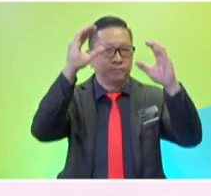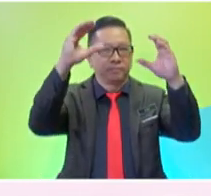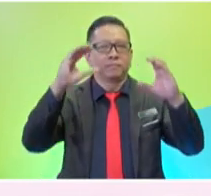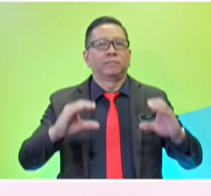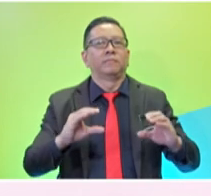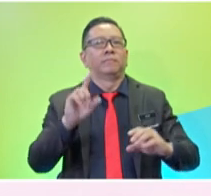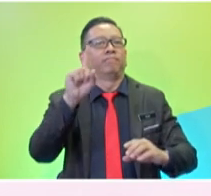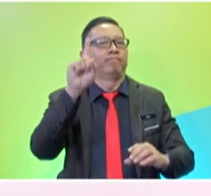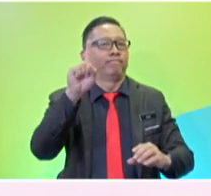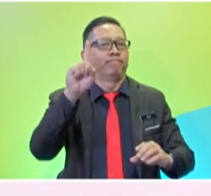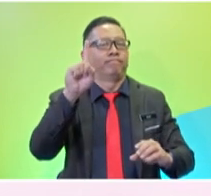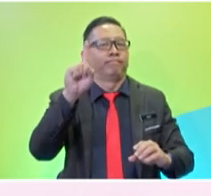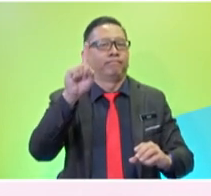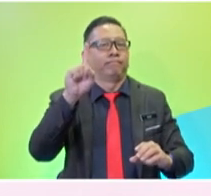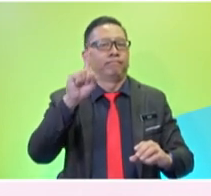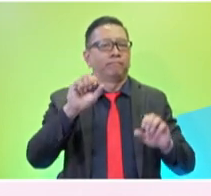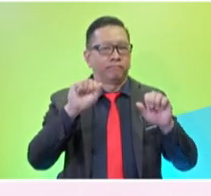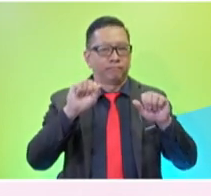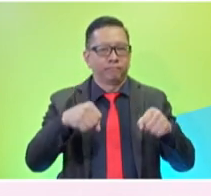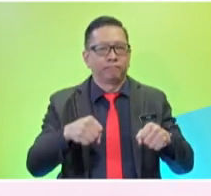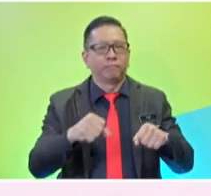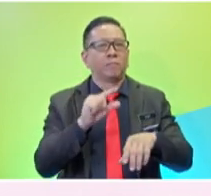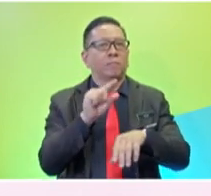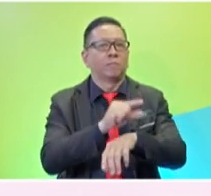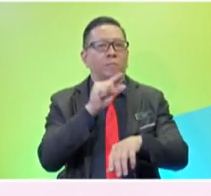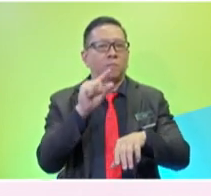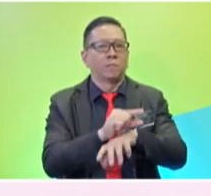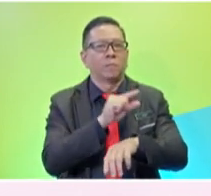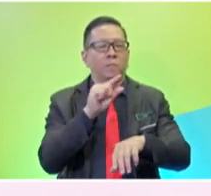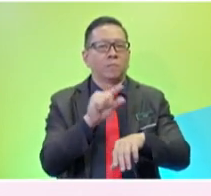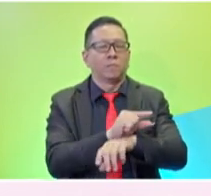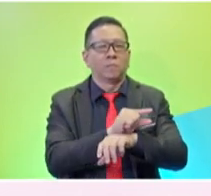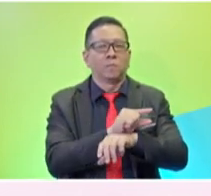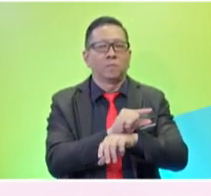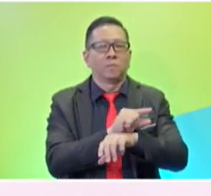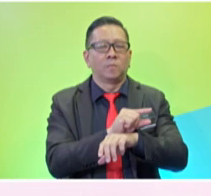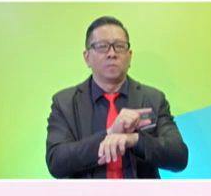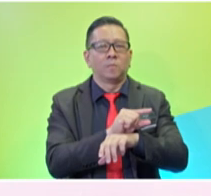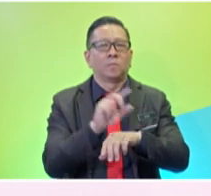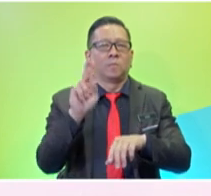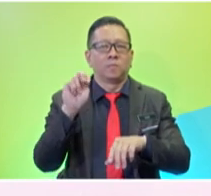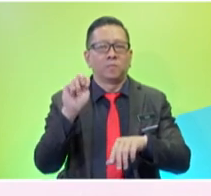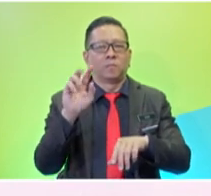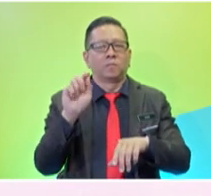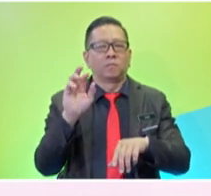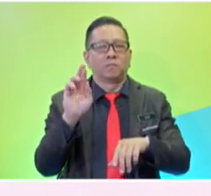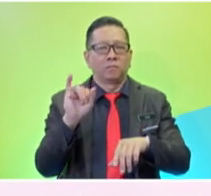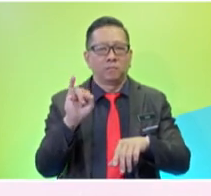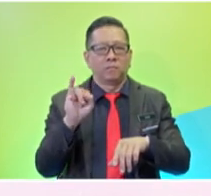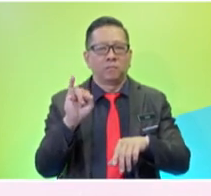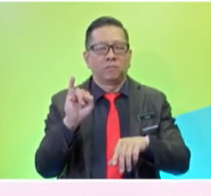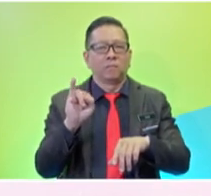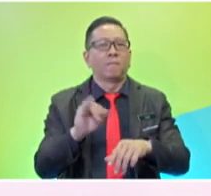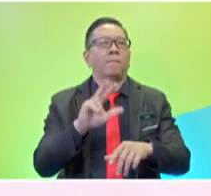ataupun kaidah yang pertama kita boleh gunakan kaidah yunitali yang kedua kita akan gunakan kaidah